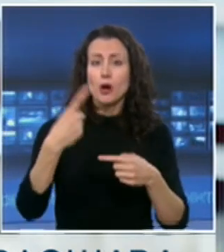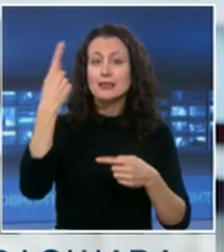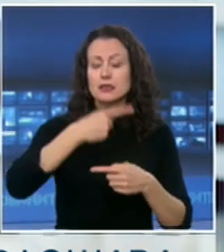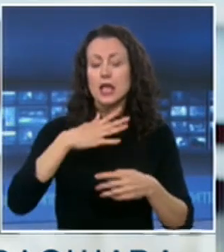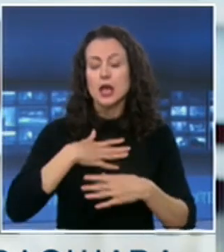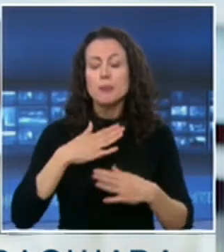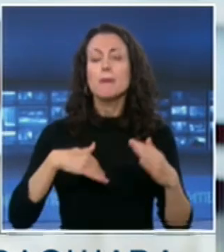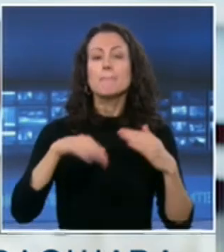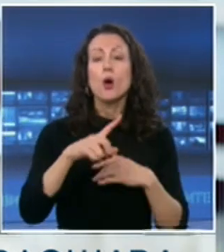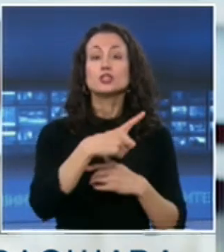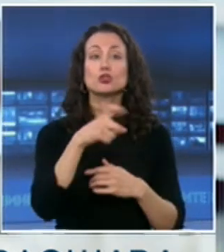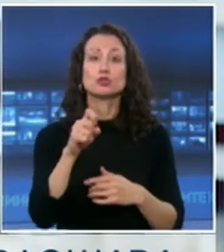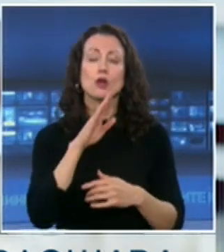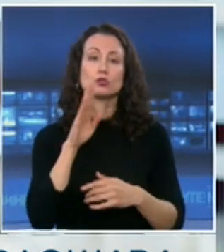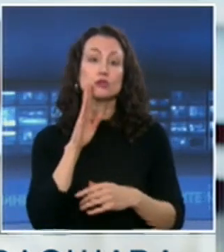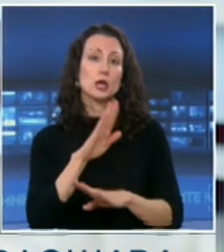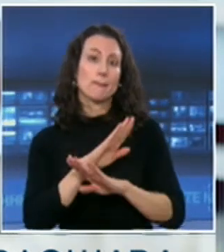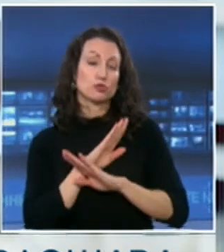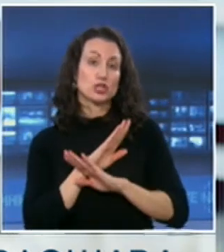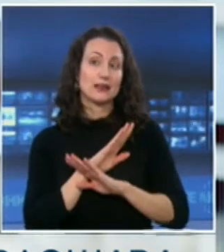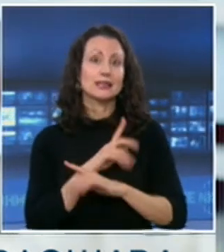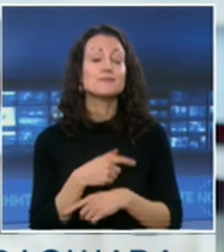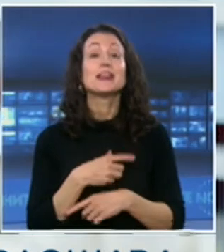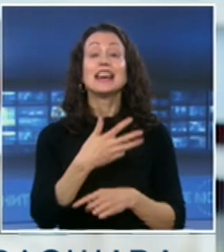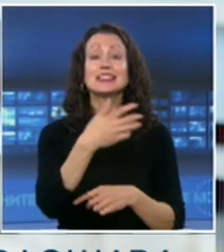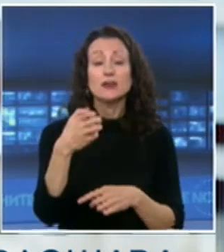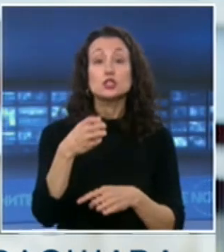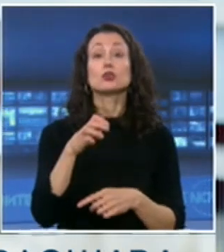починали. Излекуваните са 944 души.